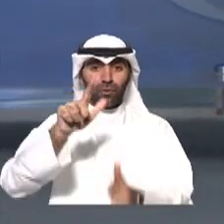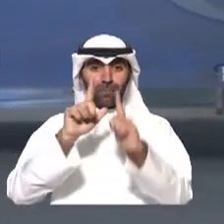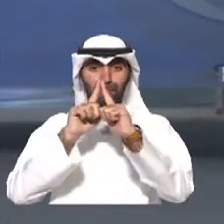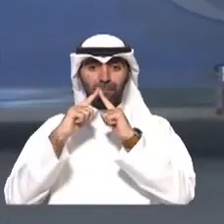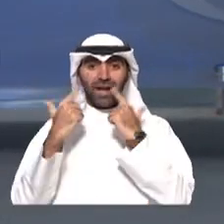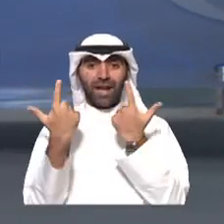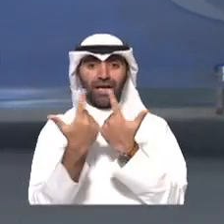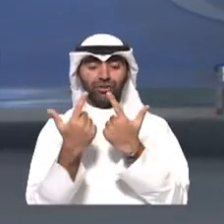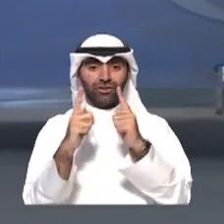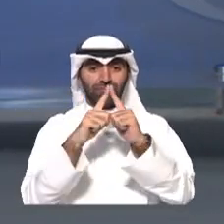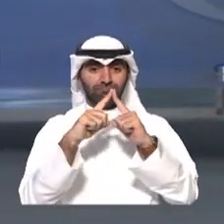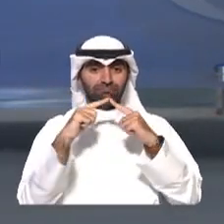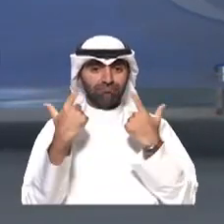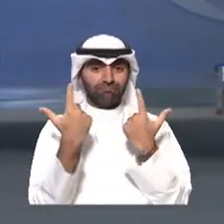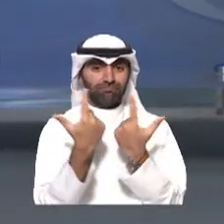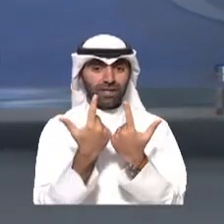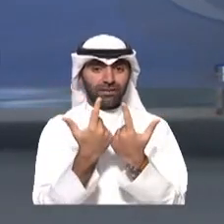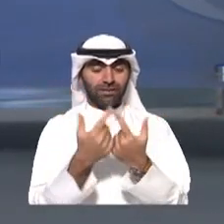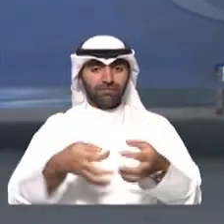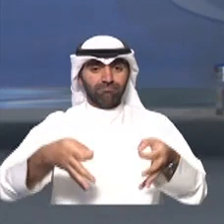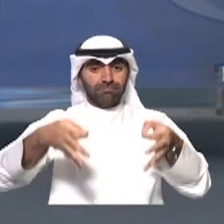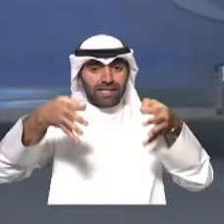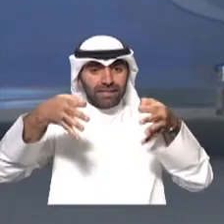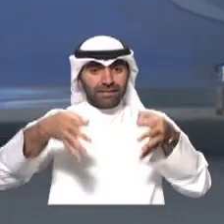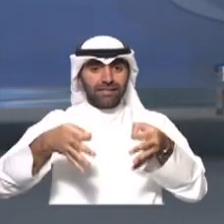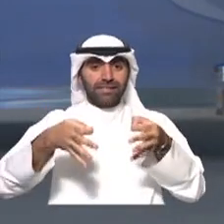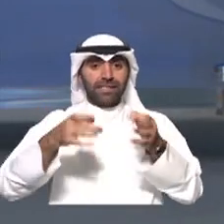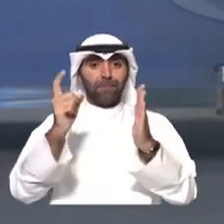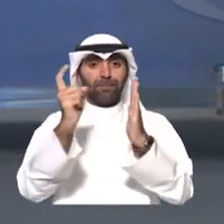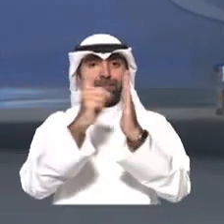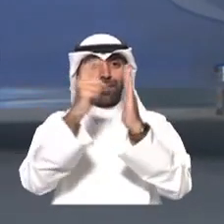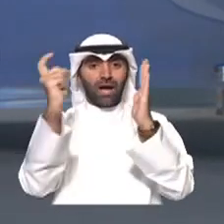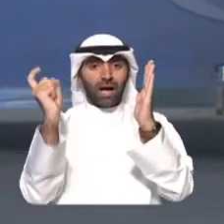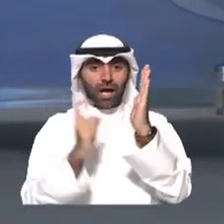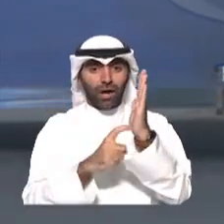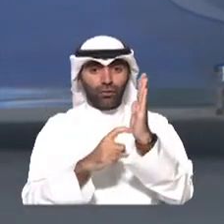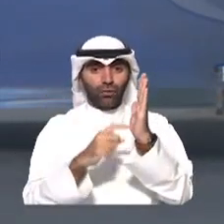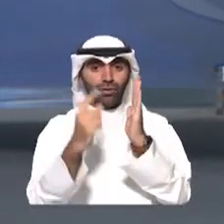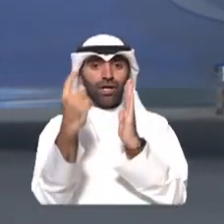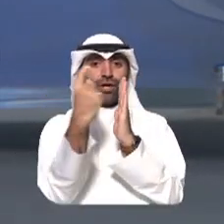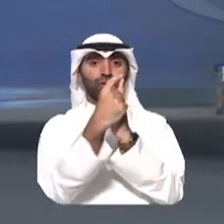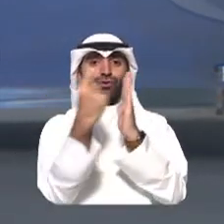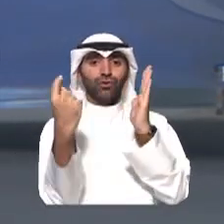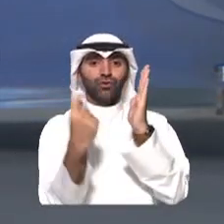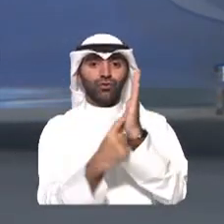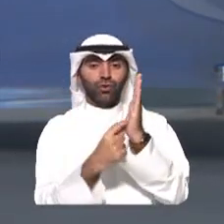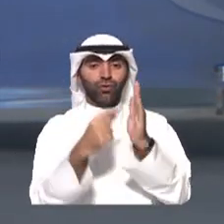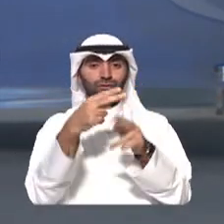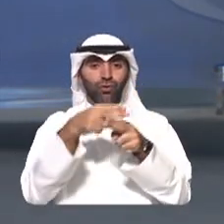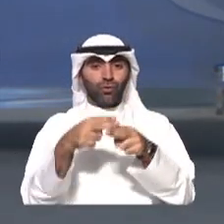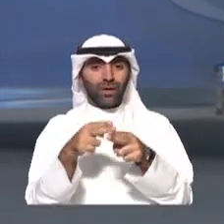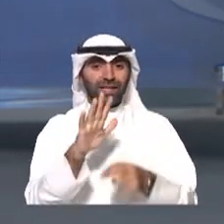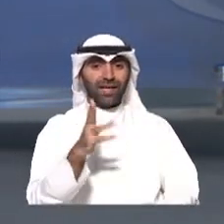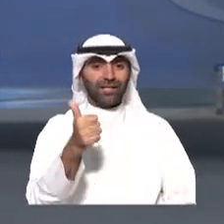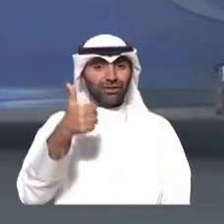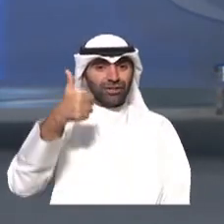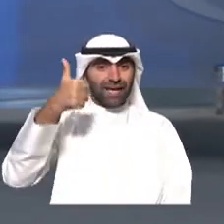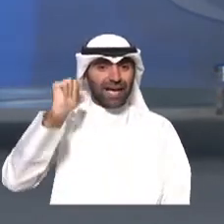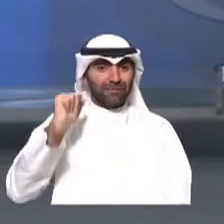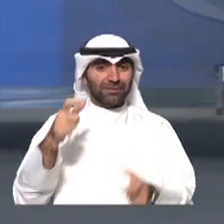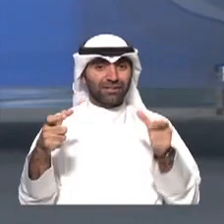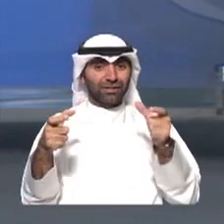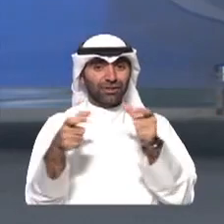اللائحية والقانونية حول ما حدث في جلستي المجلس العادية والتكميلية ليومي